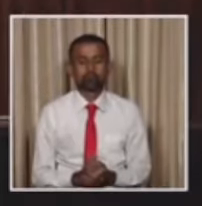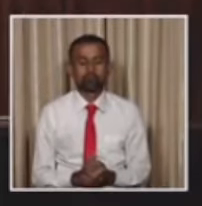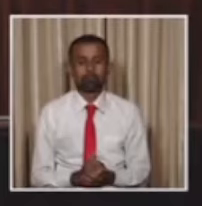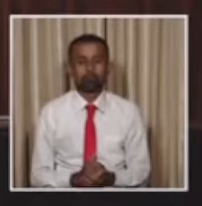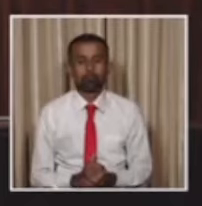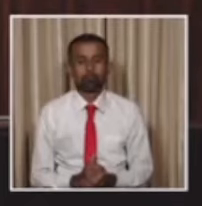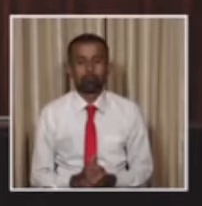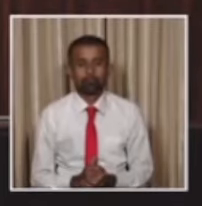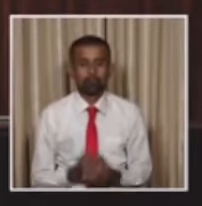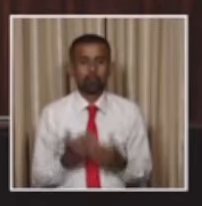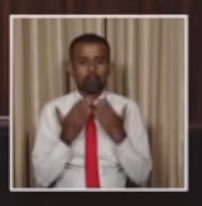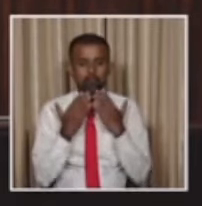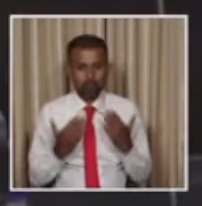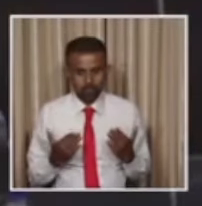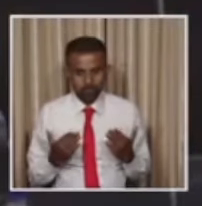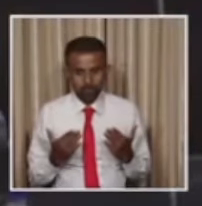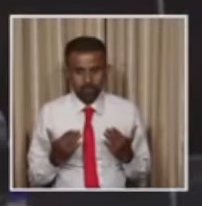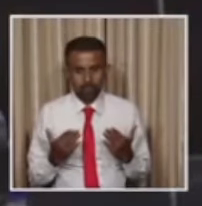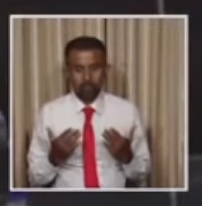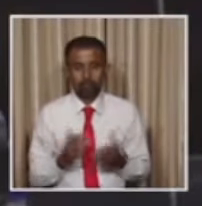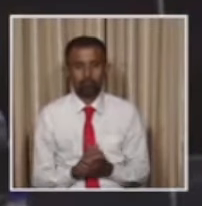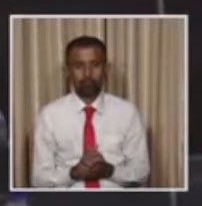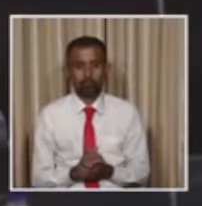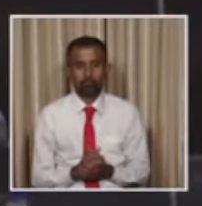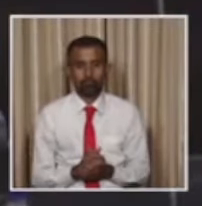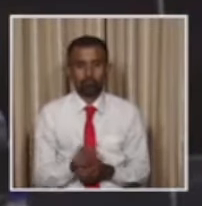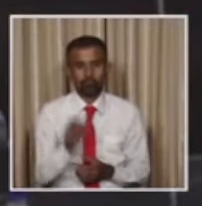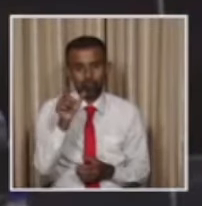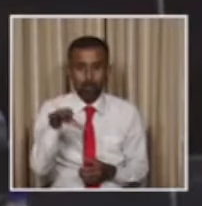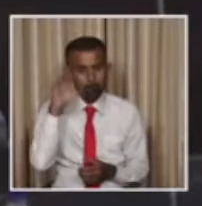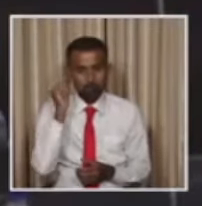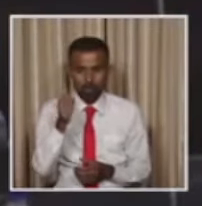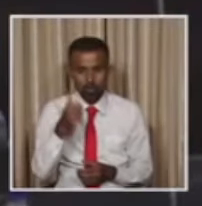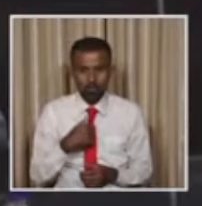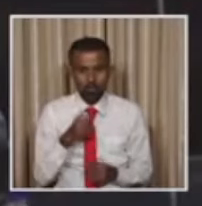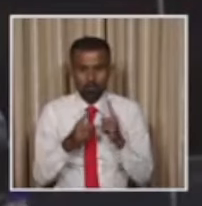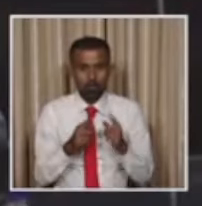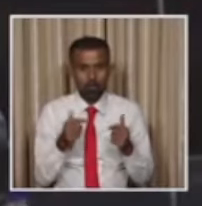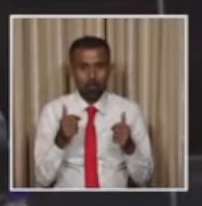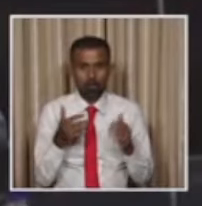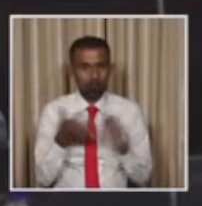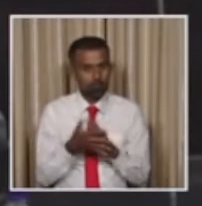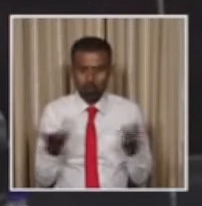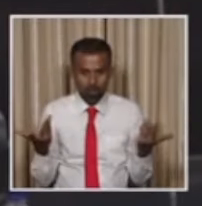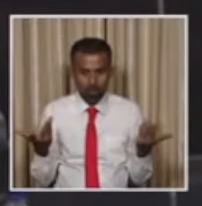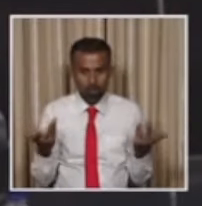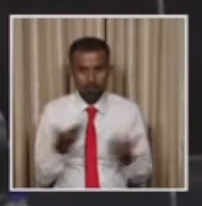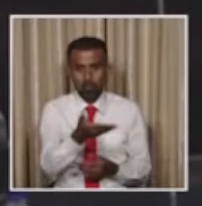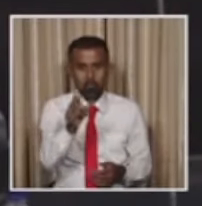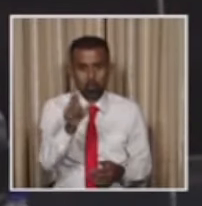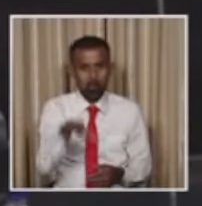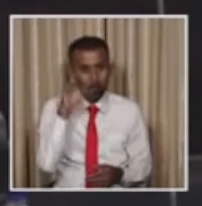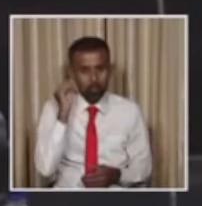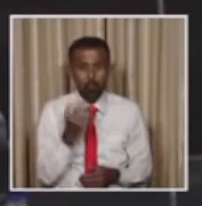කරන්න. හරි. මම ස්තුතියි. මම දැන් එතුමා පිළිගන්නවානේ අපි කියන කතාවේ වැරද්දක් නැහැ කියලා. එතුමා පිළිගන්නවා